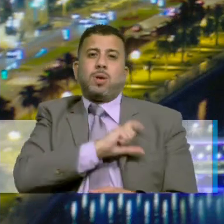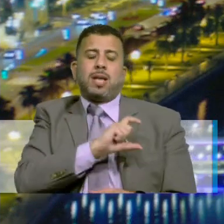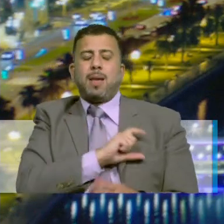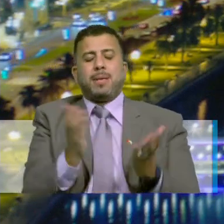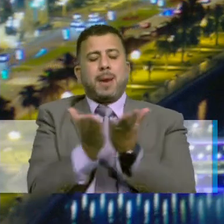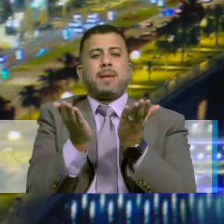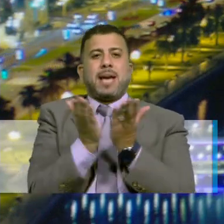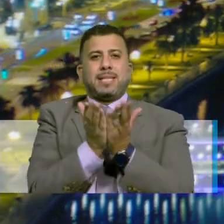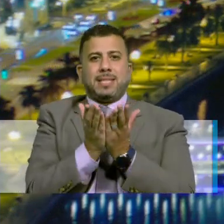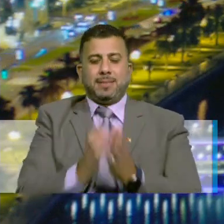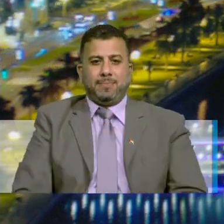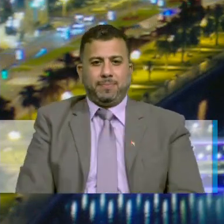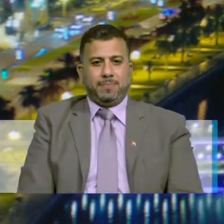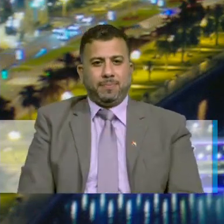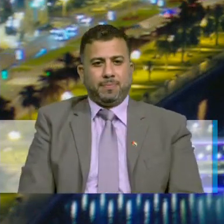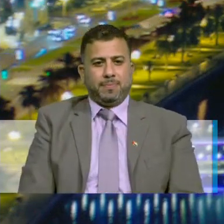والخاصة وطلبة المدارس.